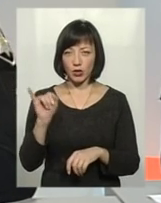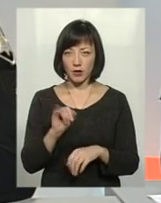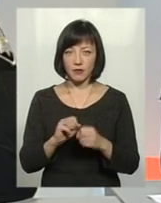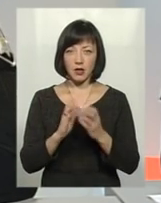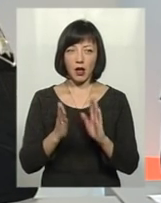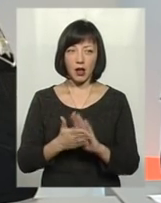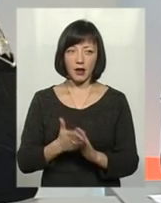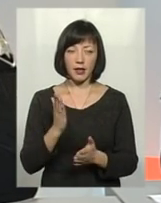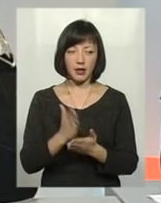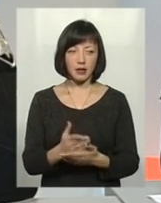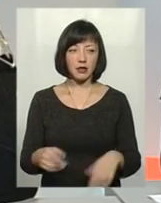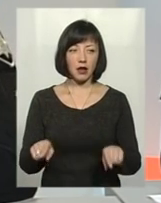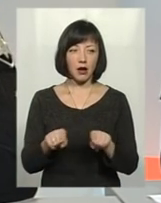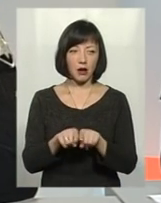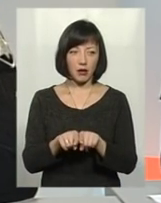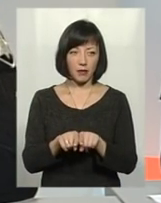взагалі, якщо є така